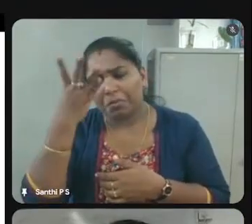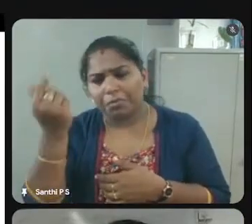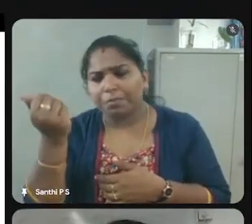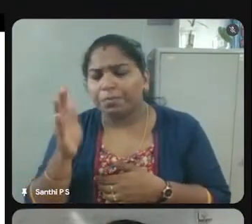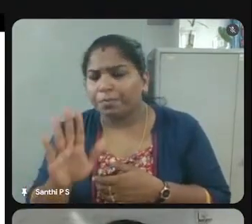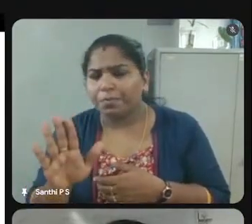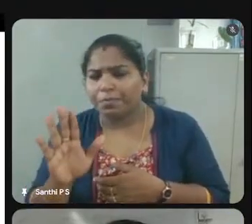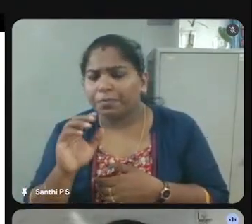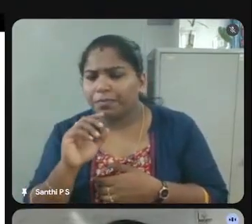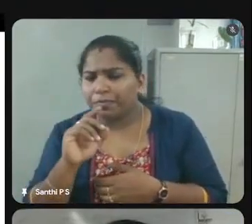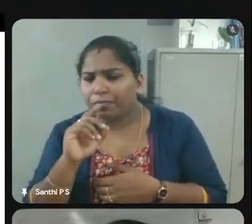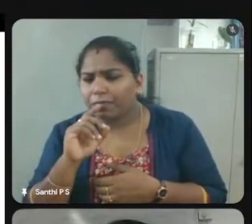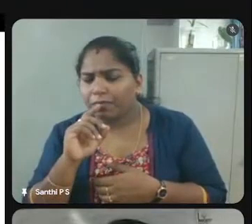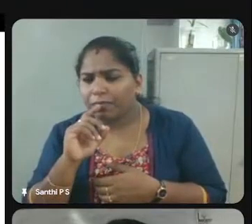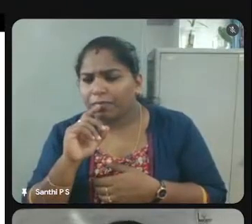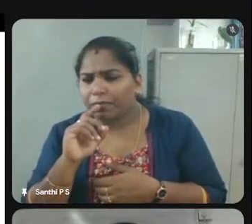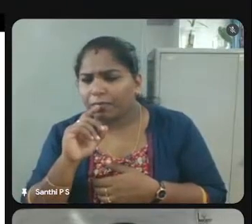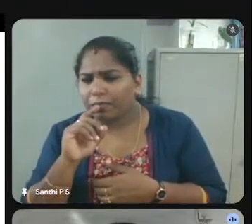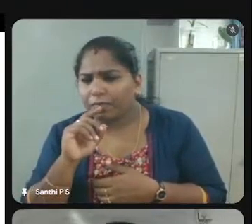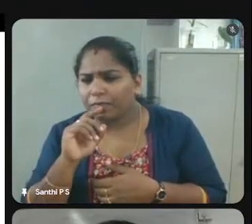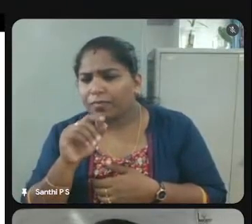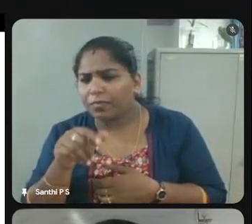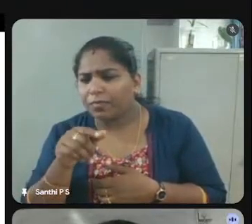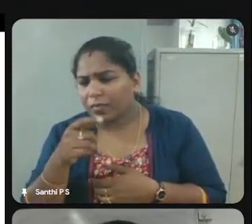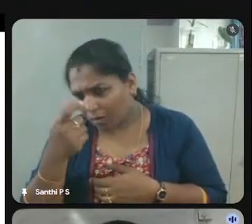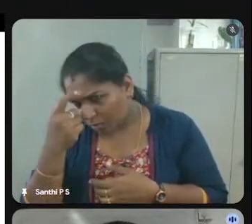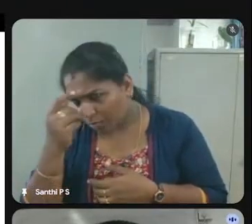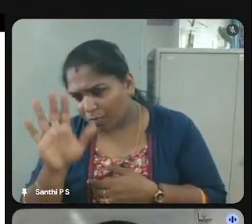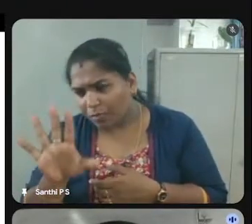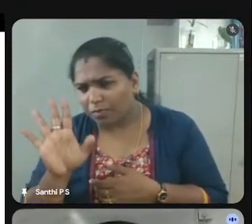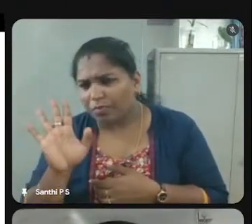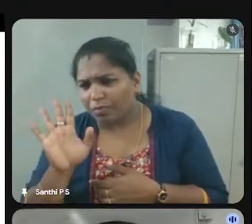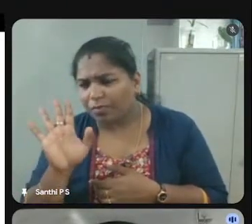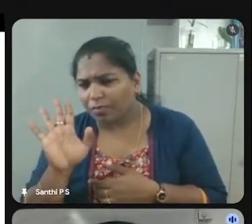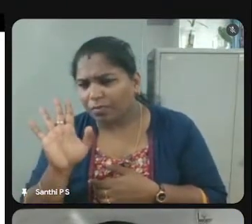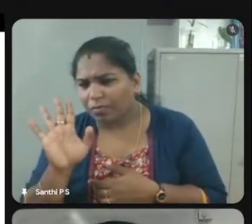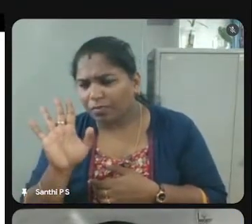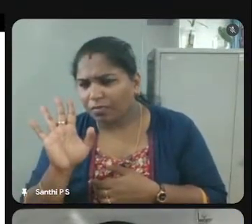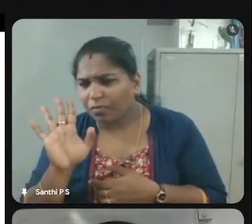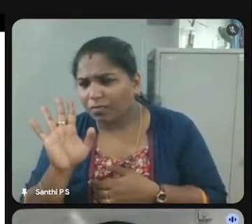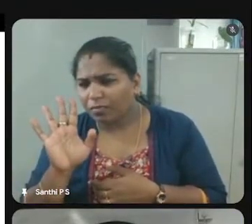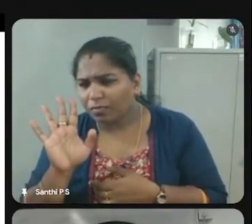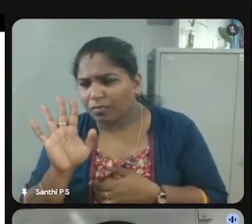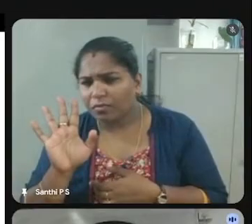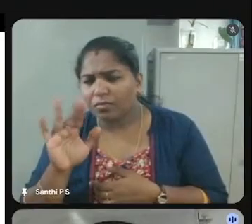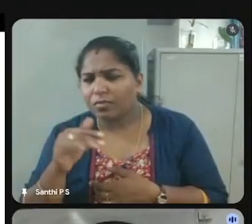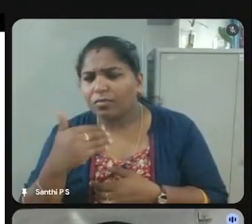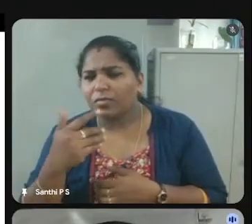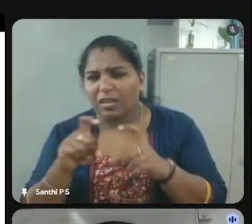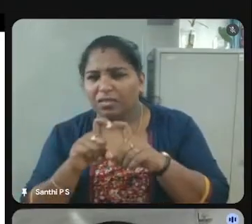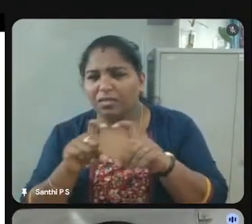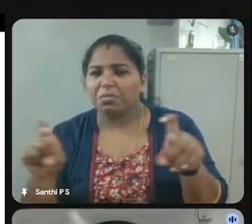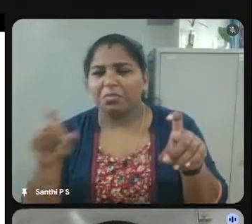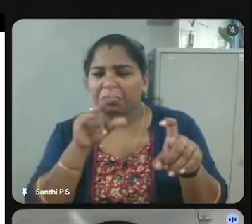മറന്നുണ്ട്. അങ്ങനെ കുറെ പ്രോബ്ലംസ് ഉണ്ട് അവർക്ക്. ലേറ്റ് ആയിട്ടാണ് കുട്ടികളെ കിട്ടിയത് ബ്രദറിന്. കുറച്ച് വ്യക്തത